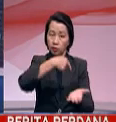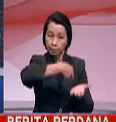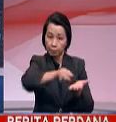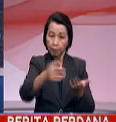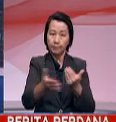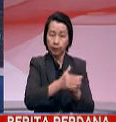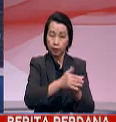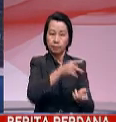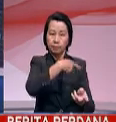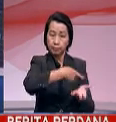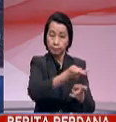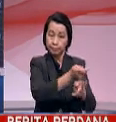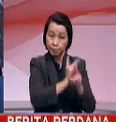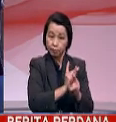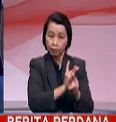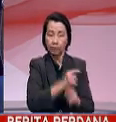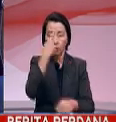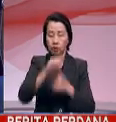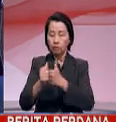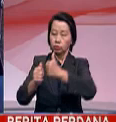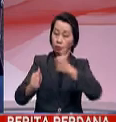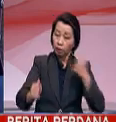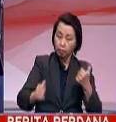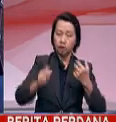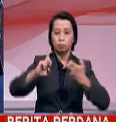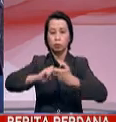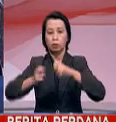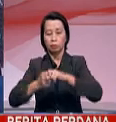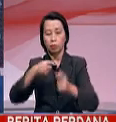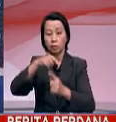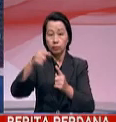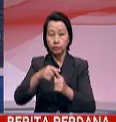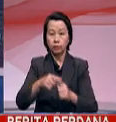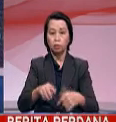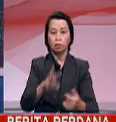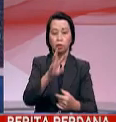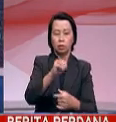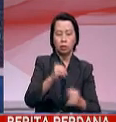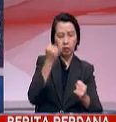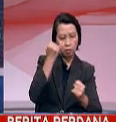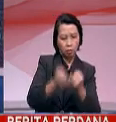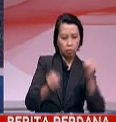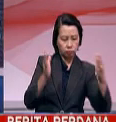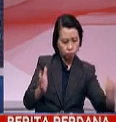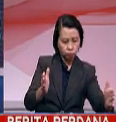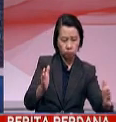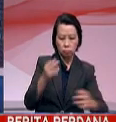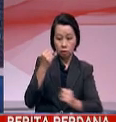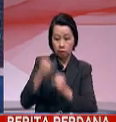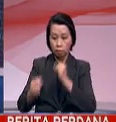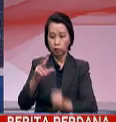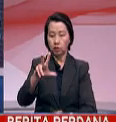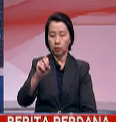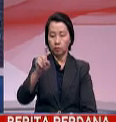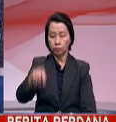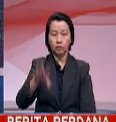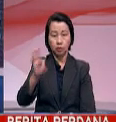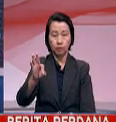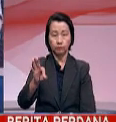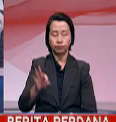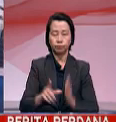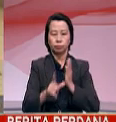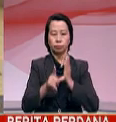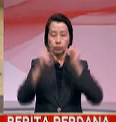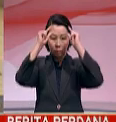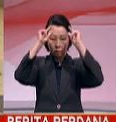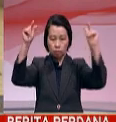balik pinjaman. Ini bagi mengelakkan sebarang masalah apabila moratorium berakhir 30 September. Penolong Gubernur Bank